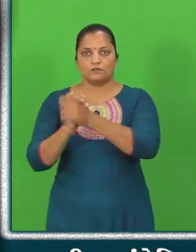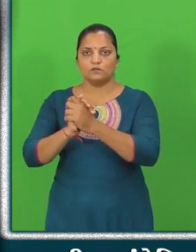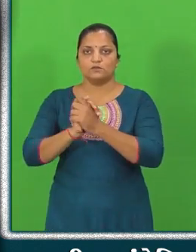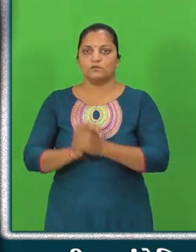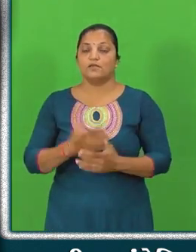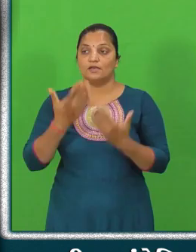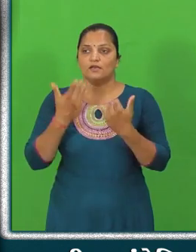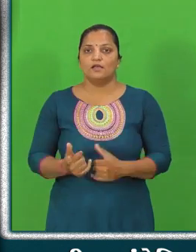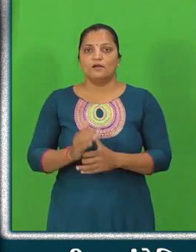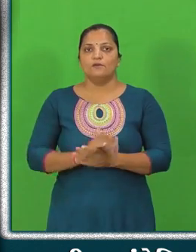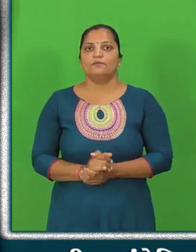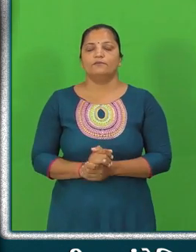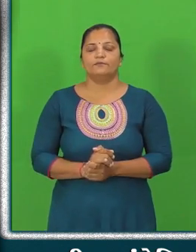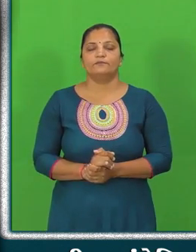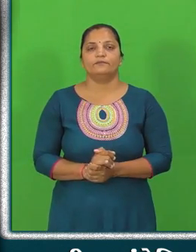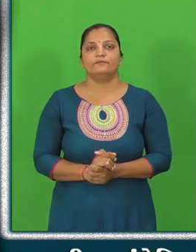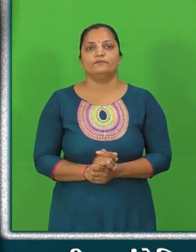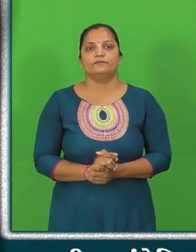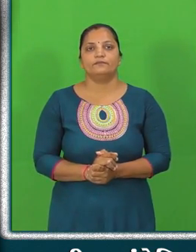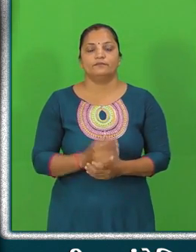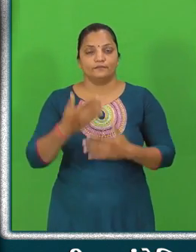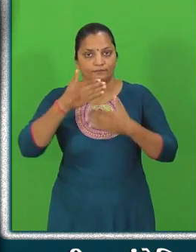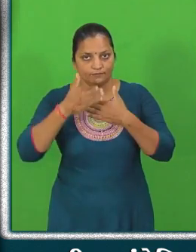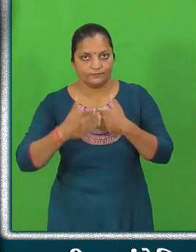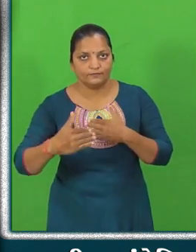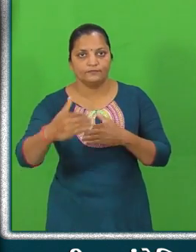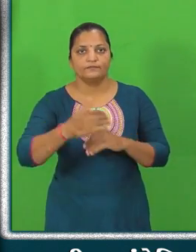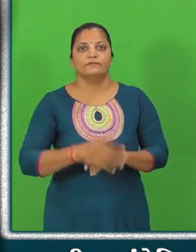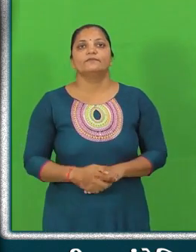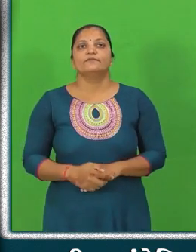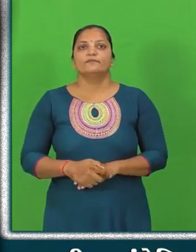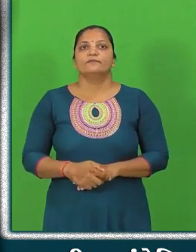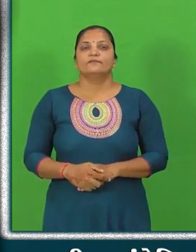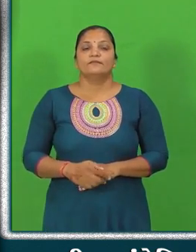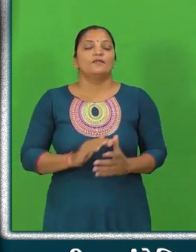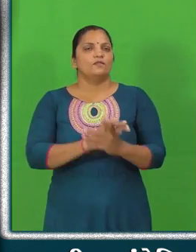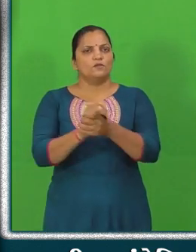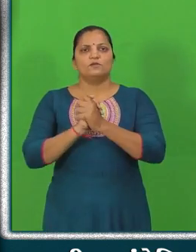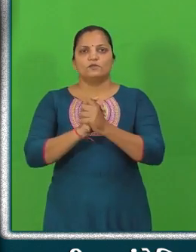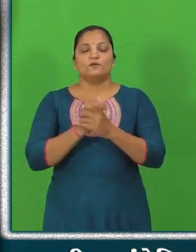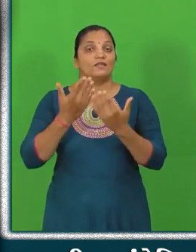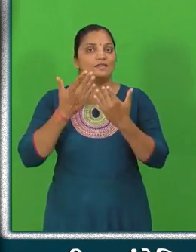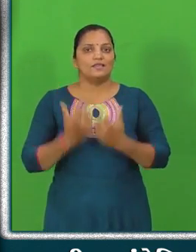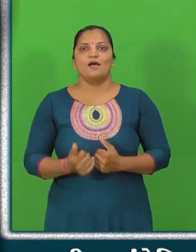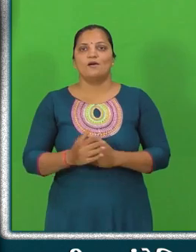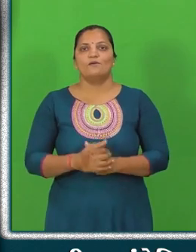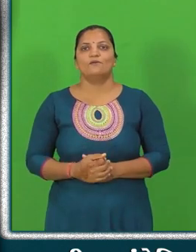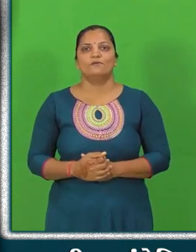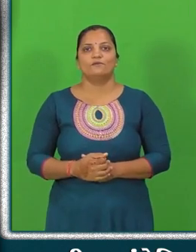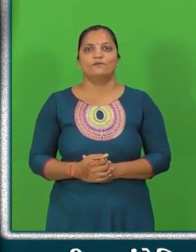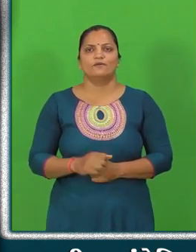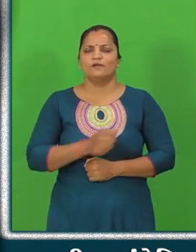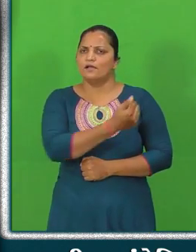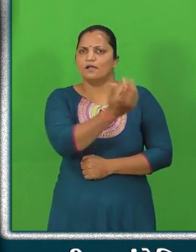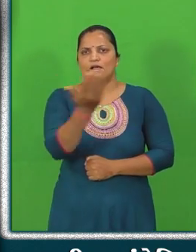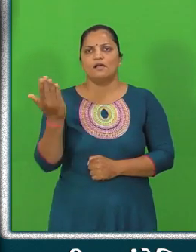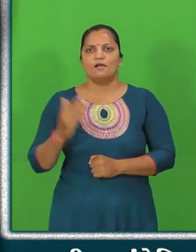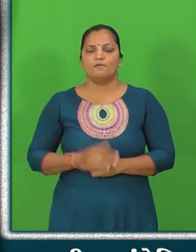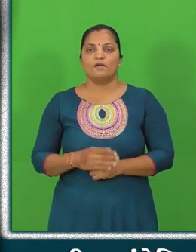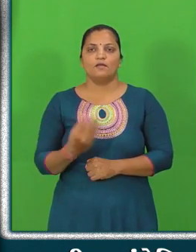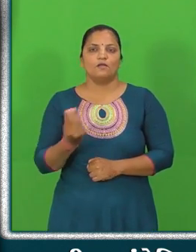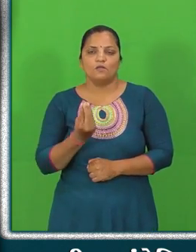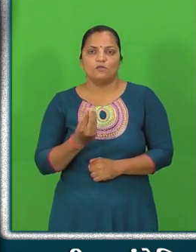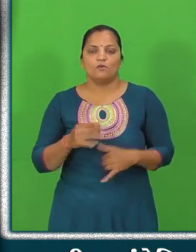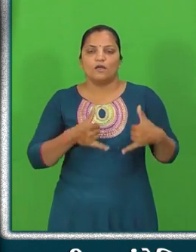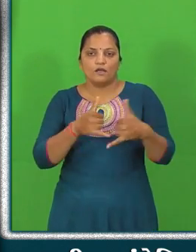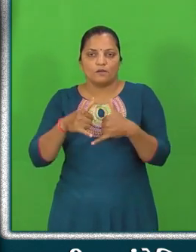મિત્રોને. તો હવે આપણે ફરી આગળ જઈએ. મિત્રો હવે આપણે કેટલાક